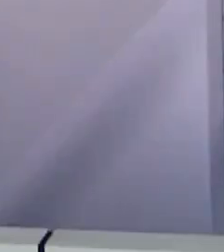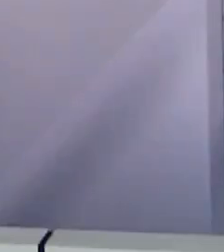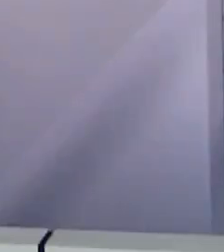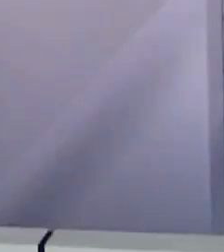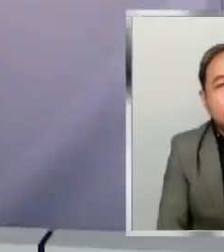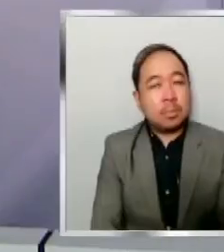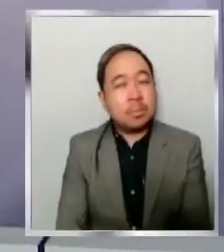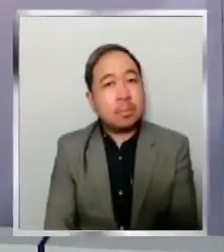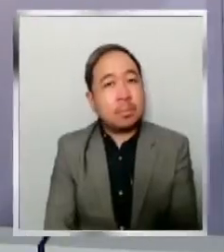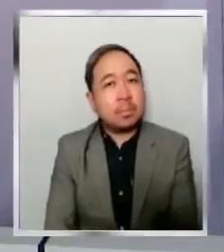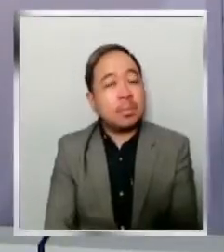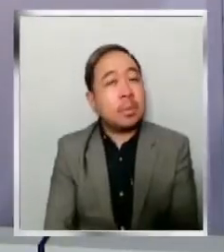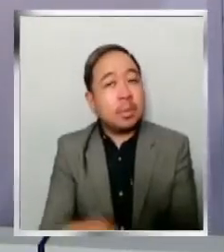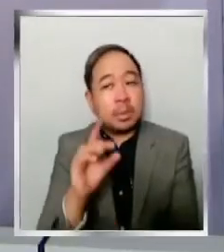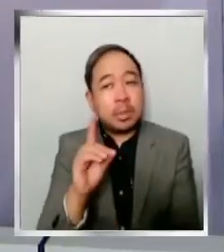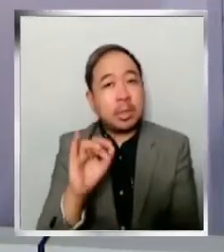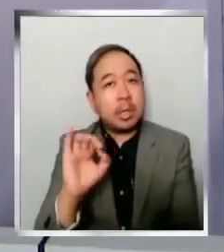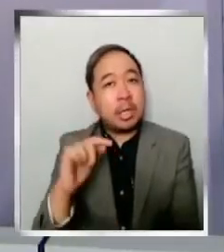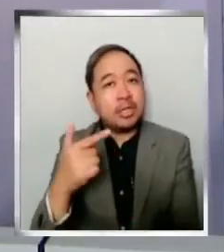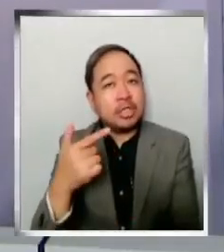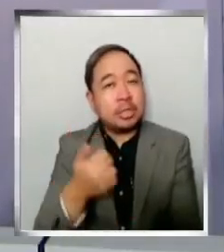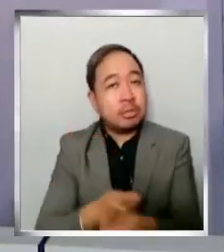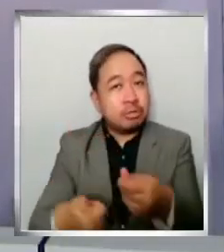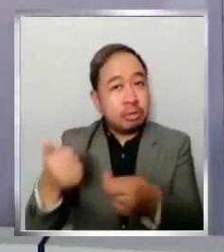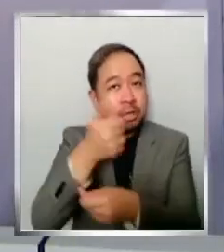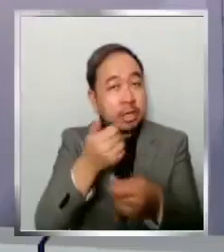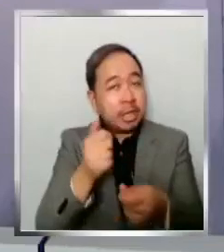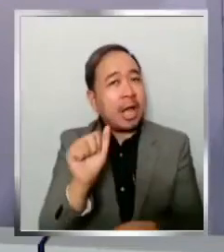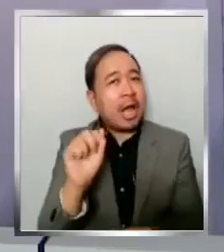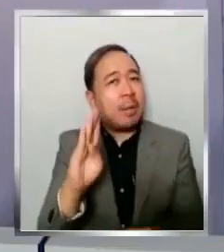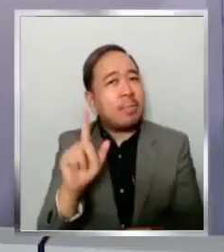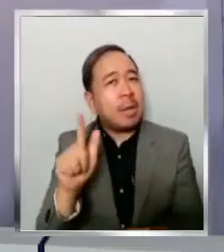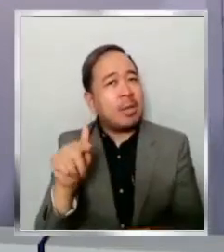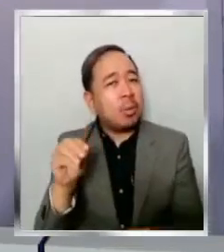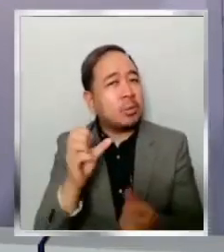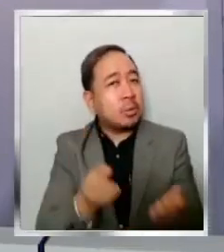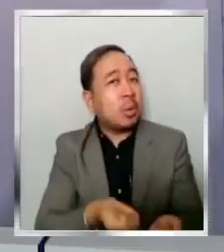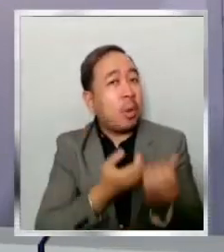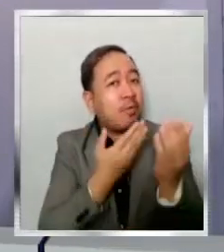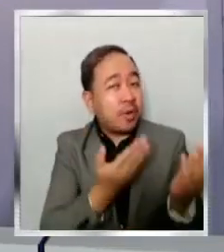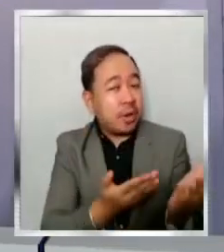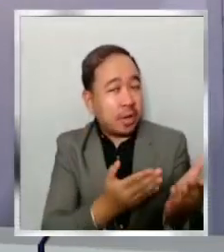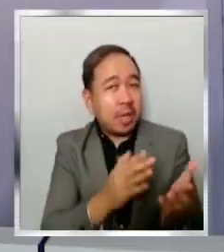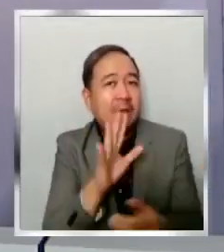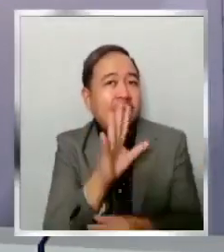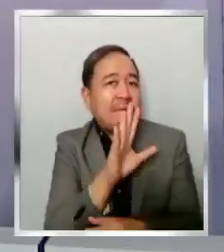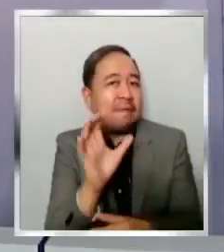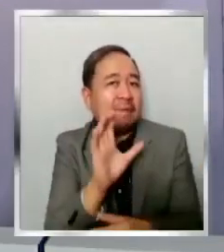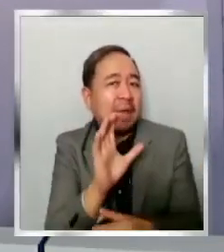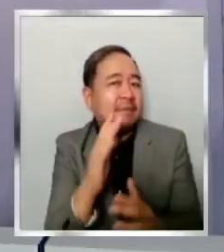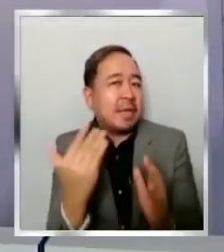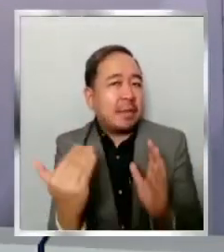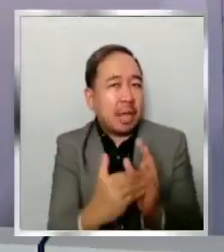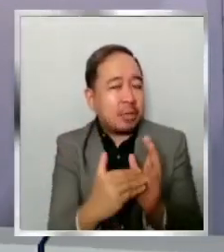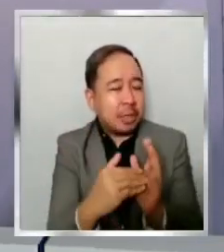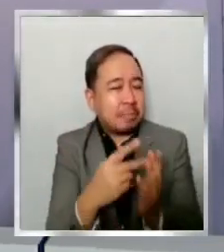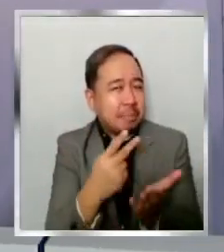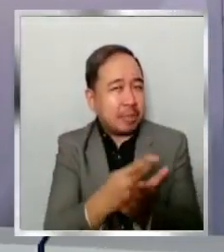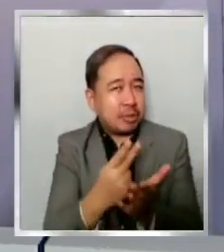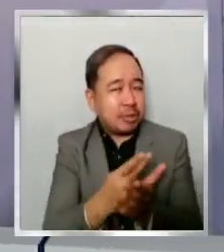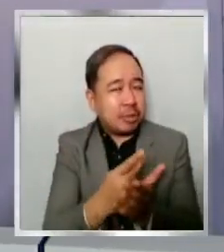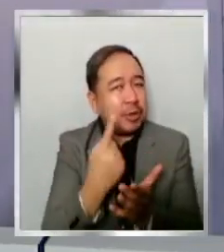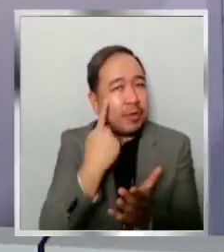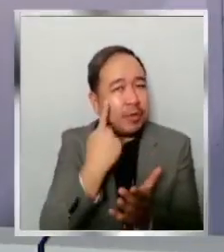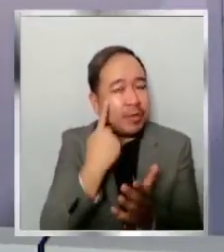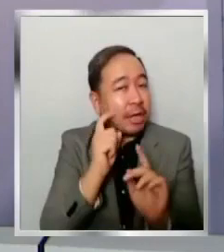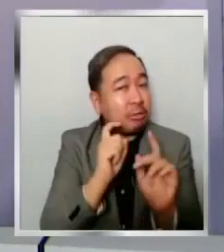Nagalok si DILG Secretary Benhur Abalos ng kalahating milyong pisong pabuya para mahuli ang mga nasa likod ng